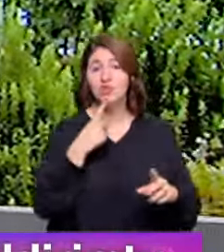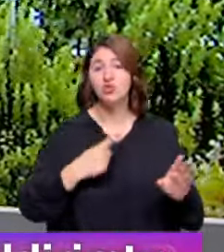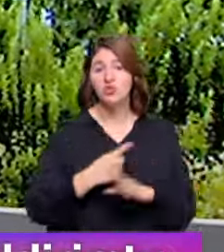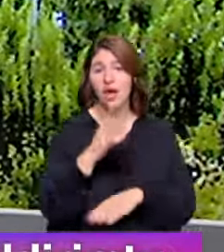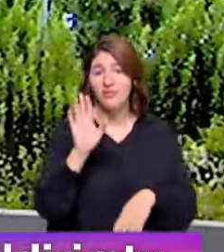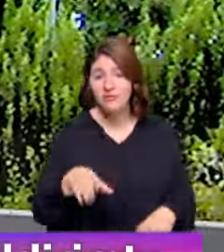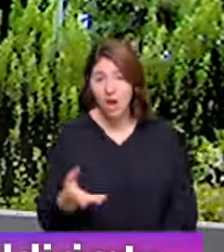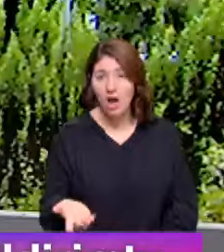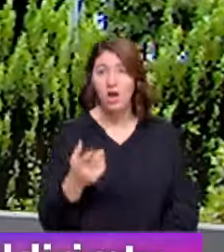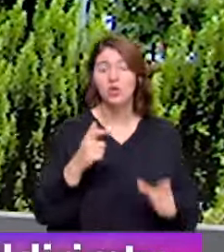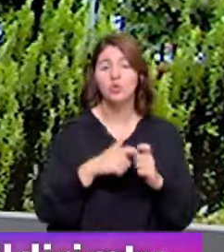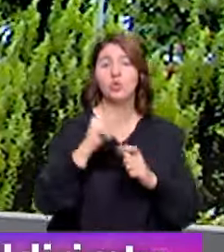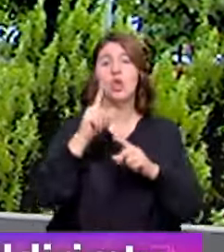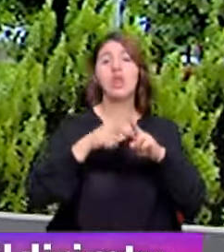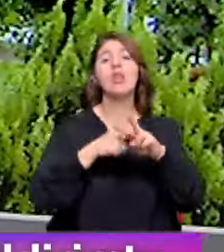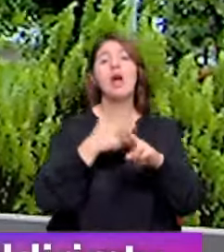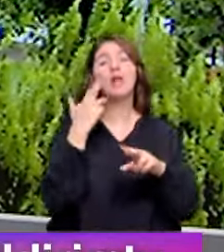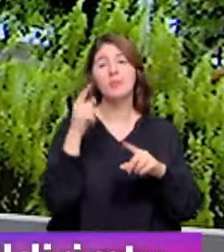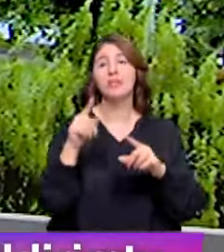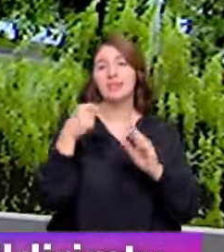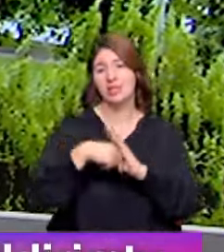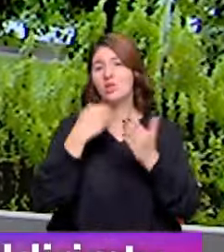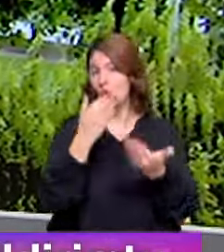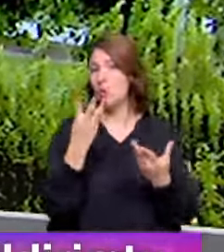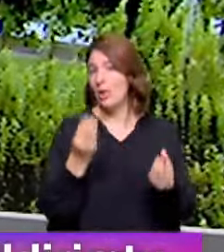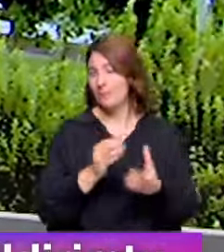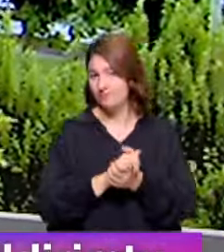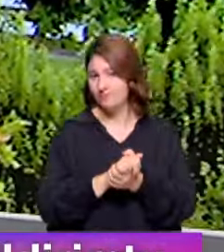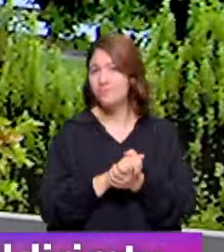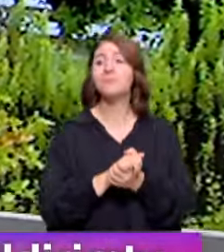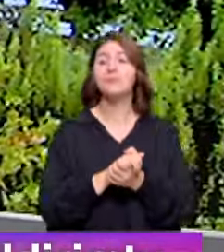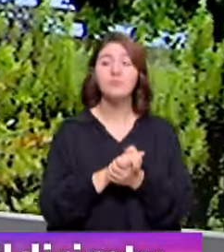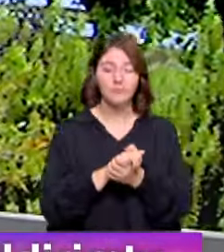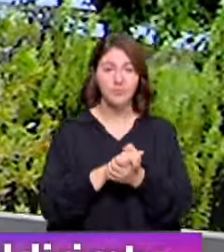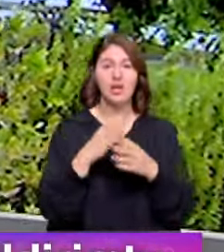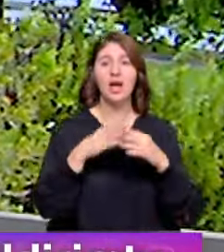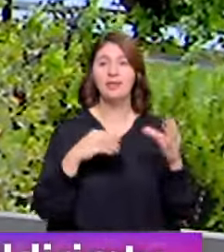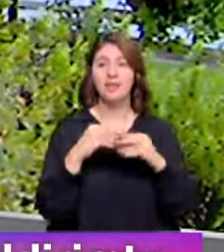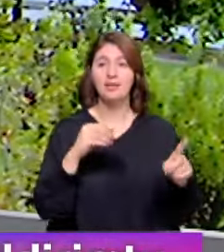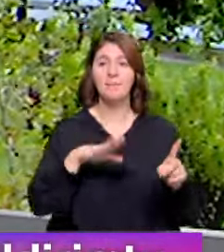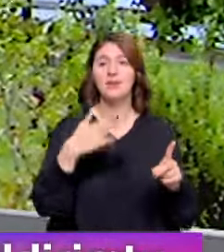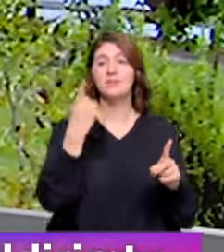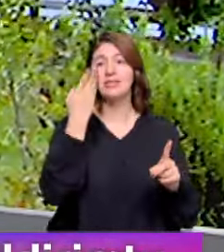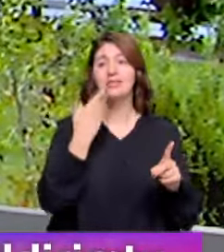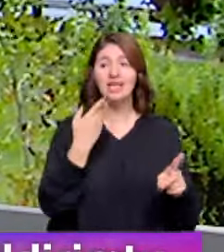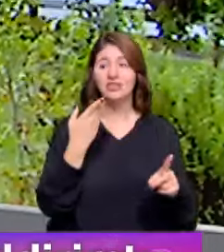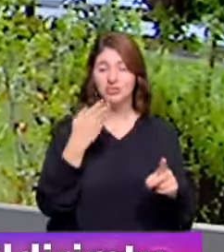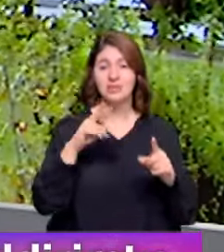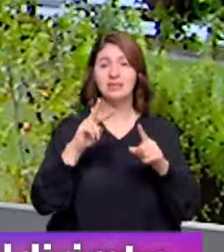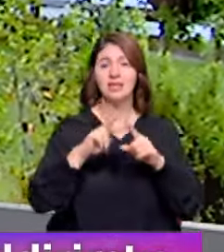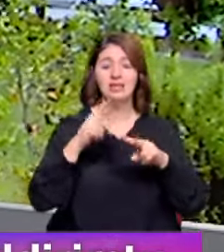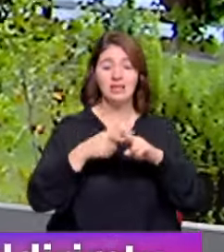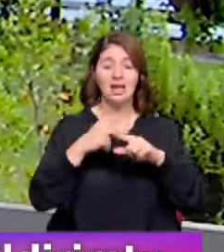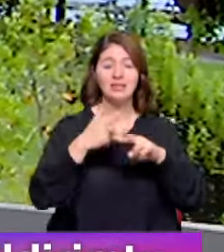söz konusu. Gülay Hanım'ın bu detayını paylaşmış olalım. Ve Adana'dan başka bir izleyicimiz Nazan